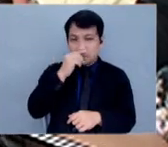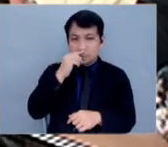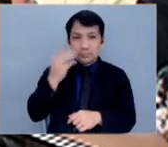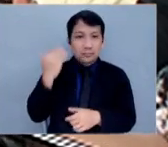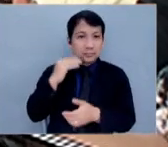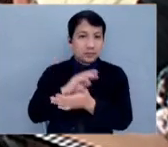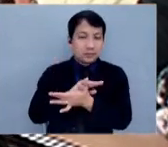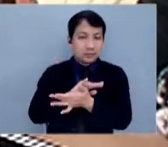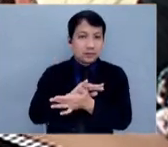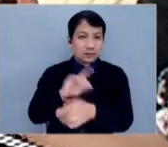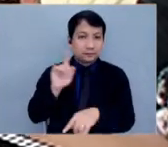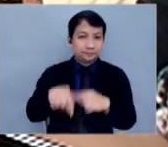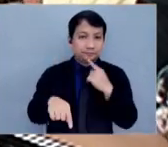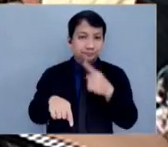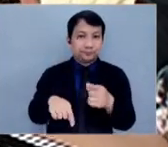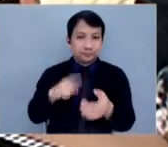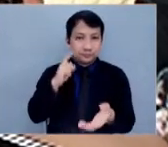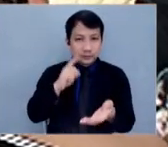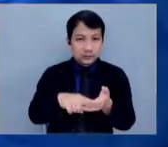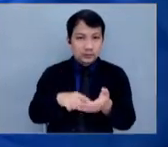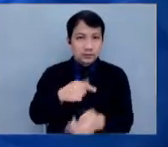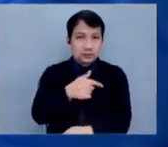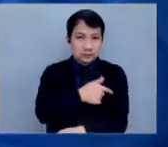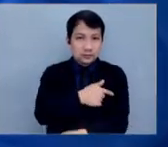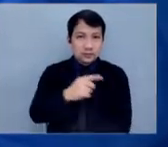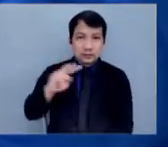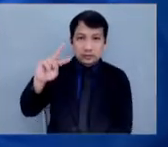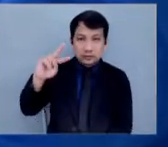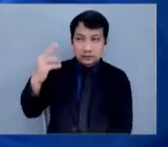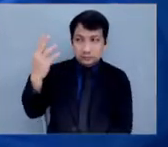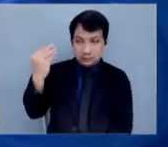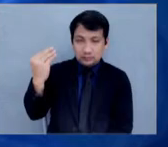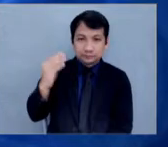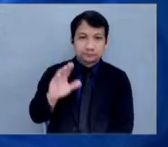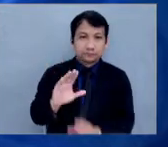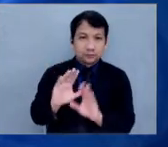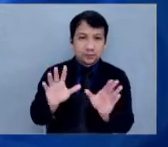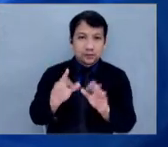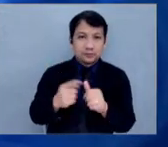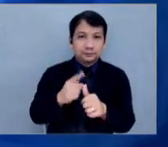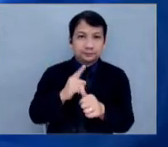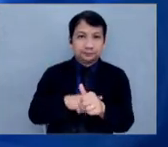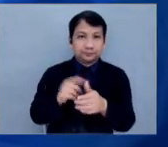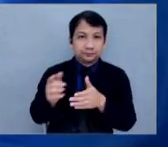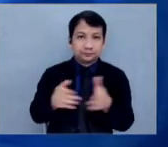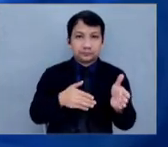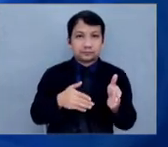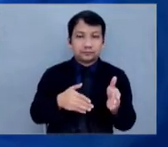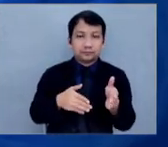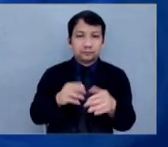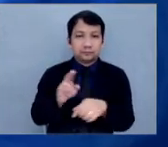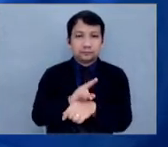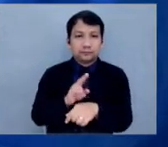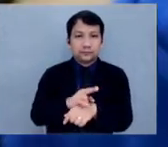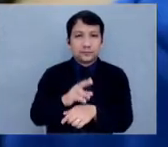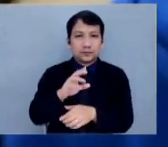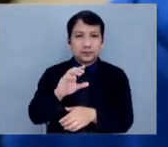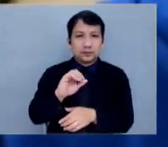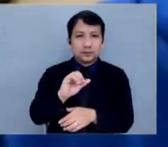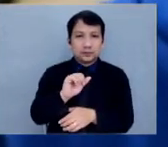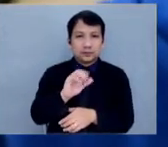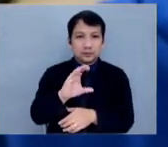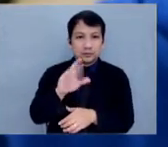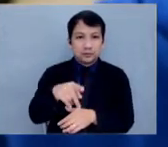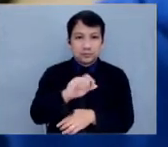para tayo makapagparehistro sa bakuna, nagse-selfie po tayo. At hindi tulad ng naunang plano, hindi nagagamit ng mobile application. Kaya